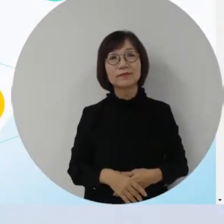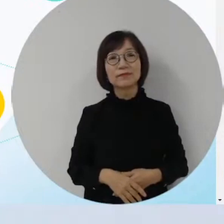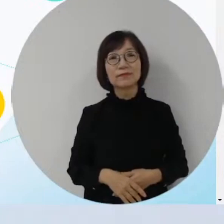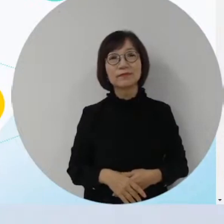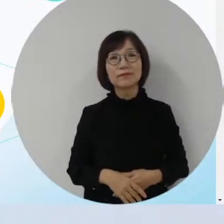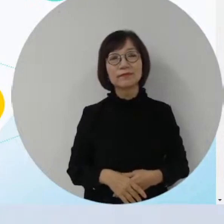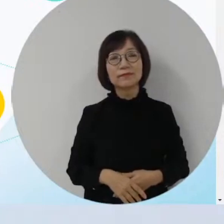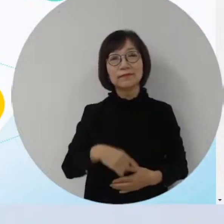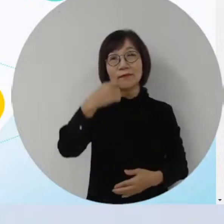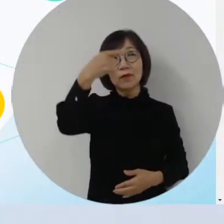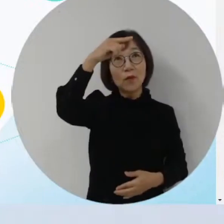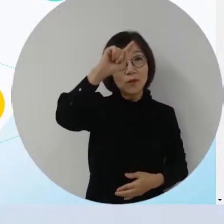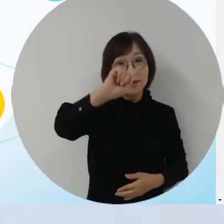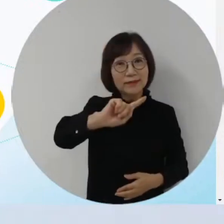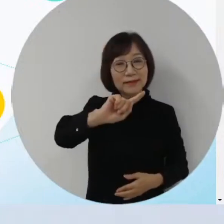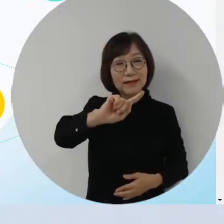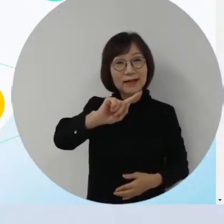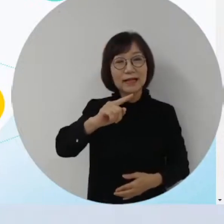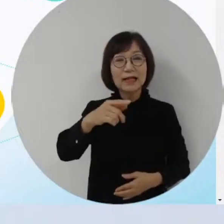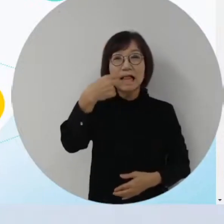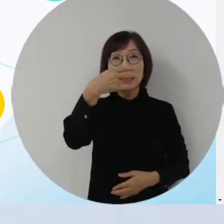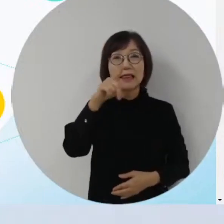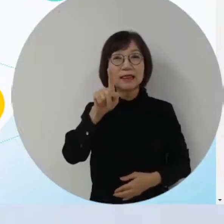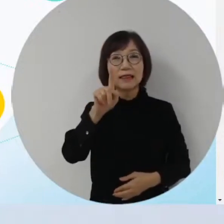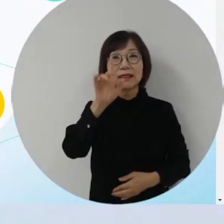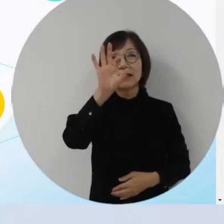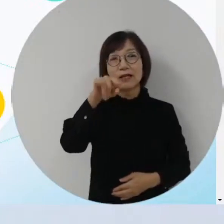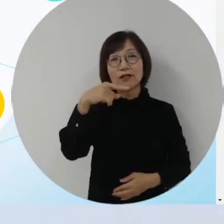요 밑에 보시면 다운로드 있어요.